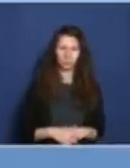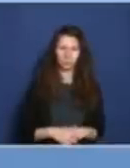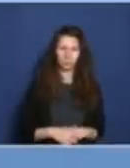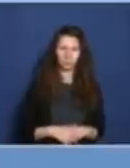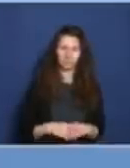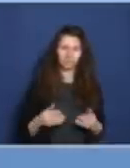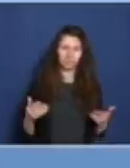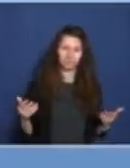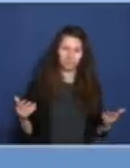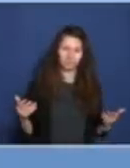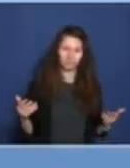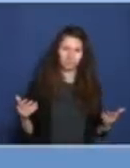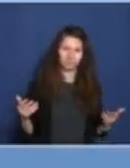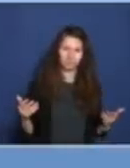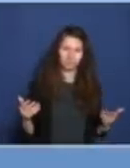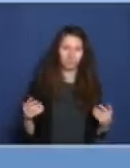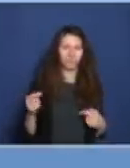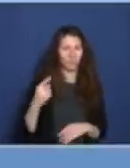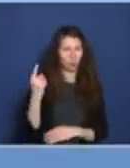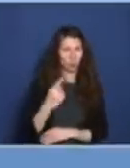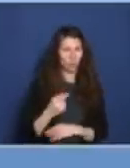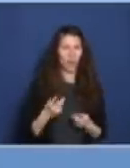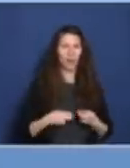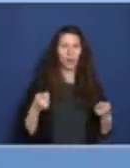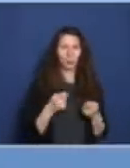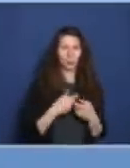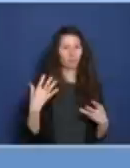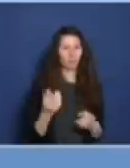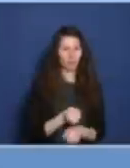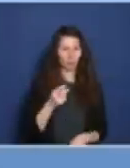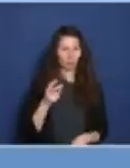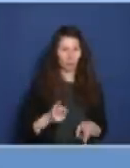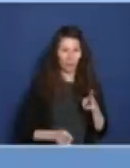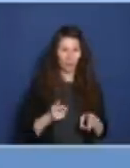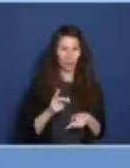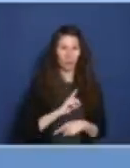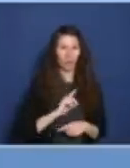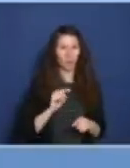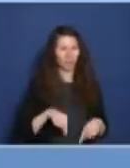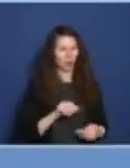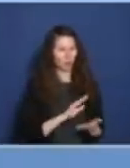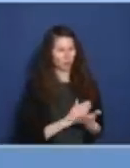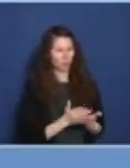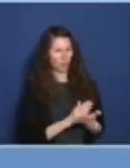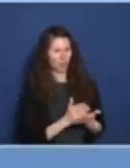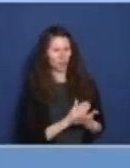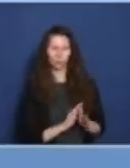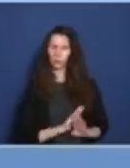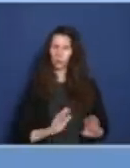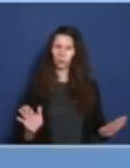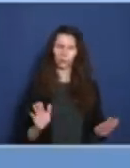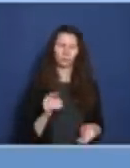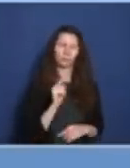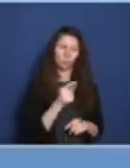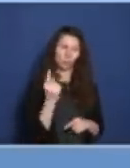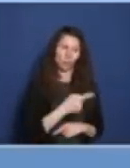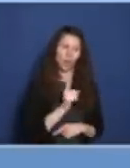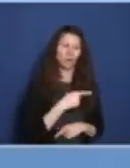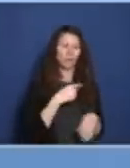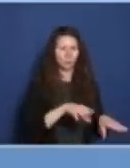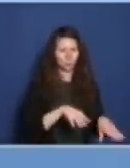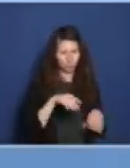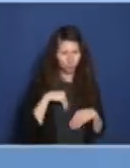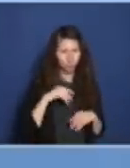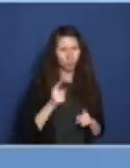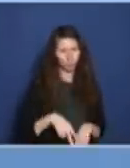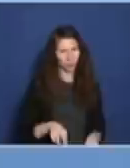Ich habe hier das Urteil des Bundesverfassungsgerichts nicht auszulegen, sondern wir haben es zu respektieren. Wir